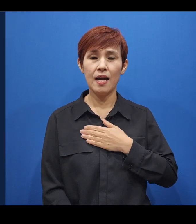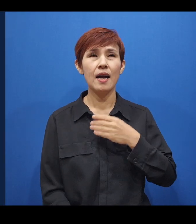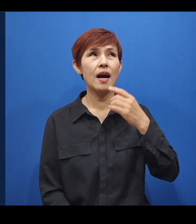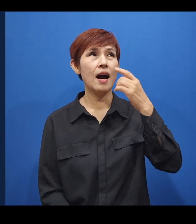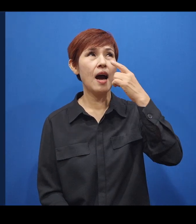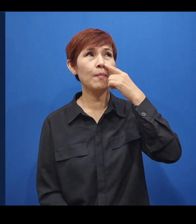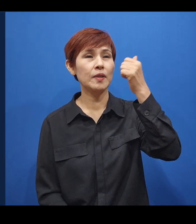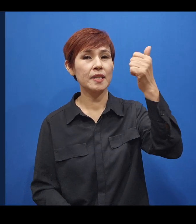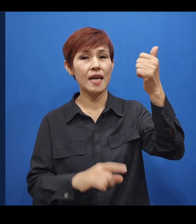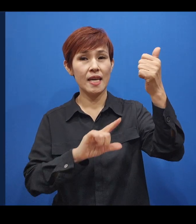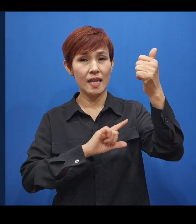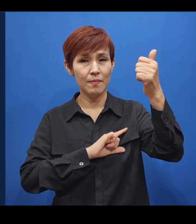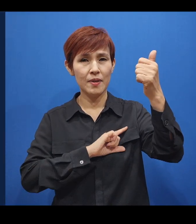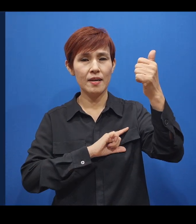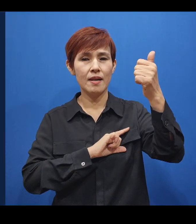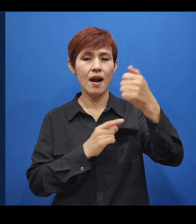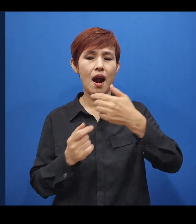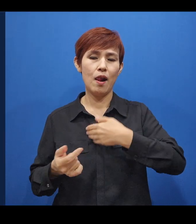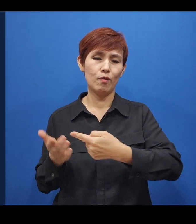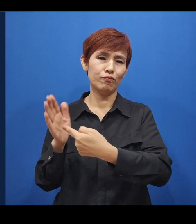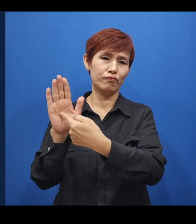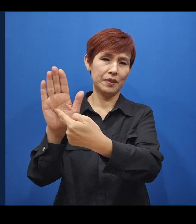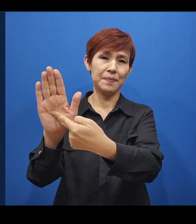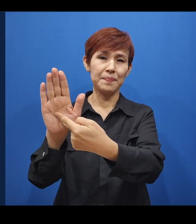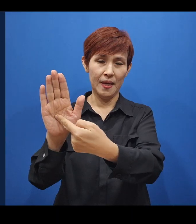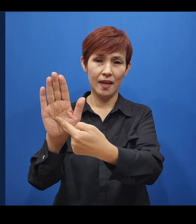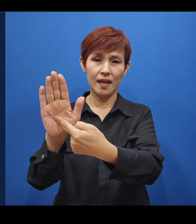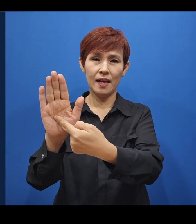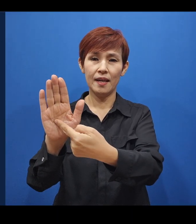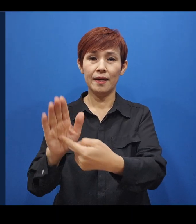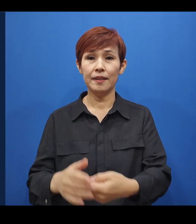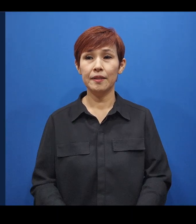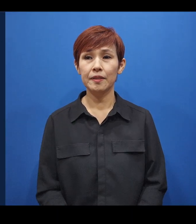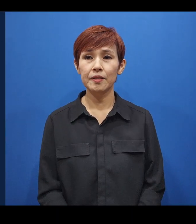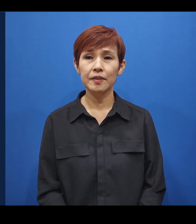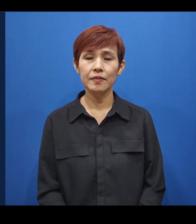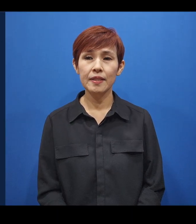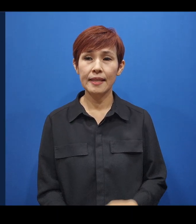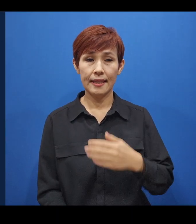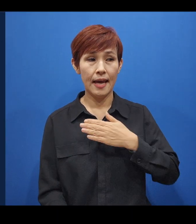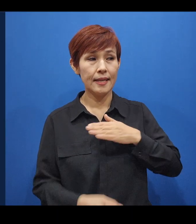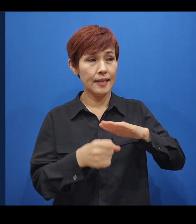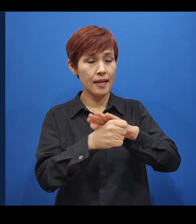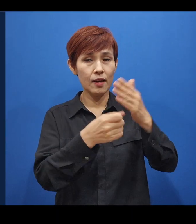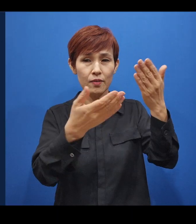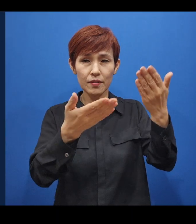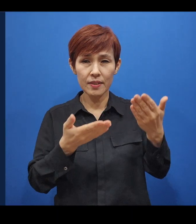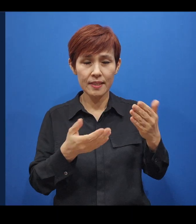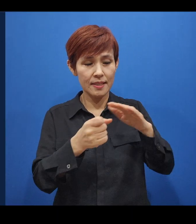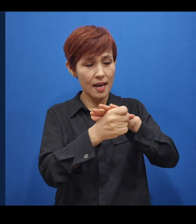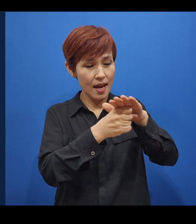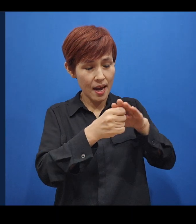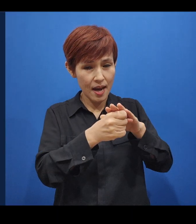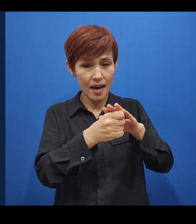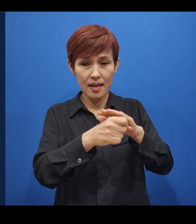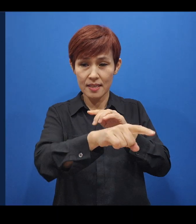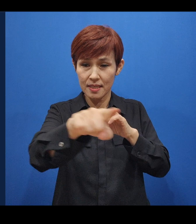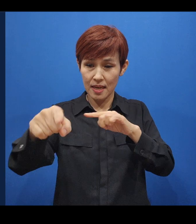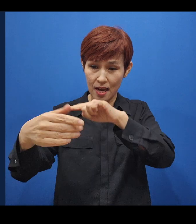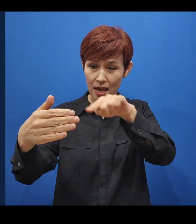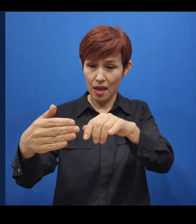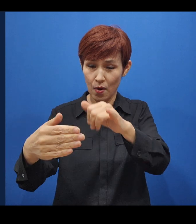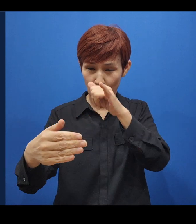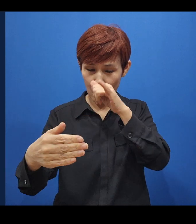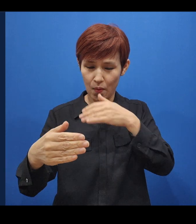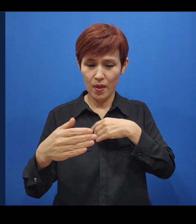아버지의 이름을 그들에게 알게 하였고 또 알게 하리니 이는 나를 사랑하신 사랑이 그들 안에 있고